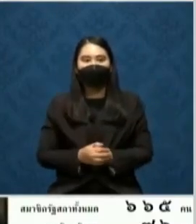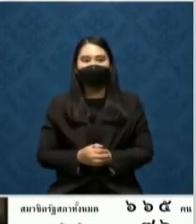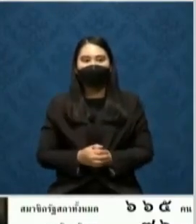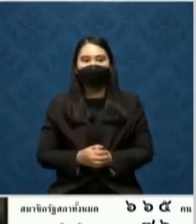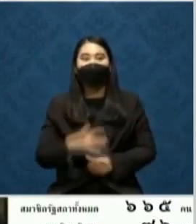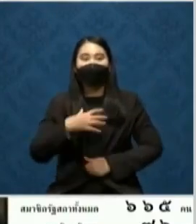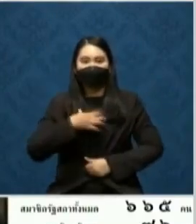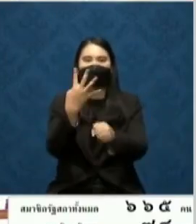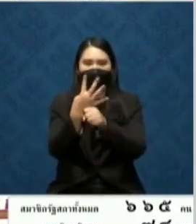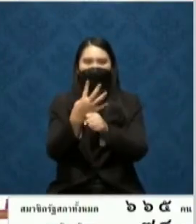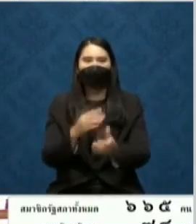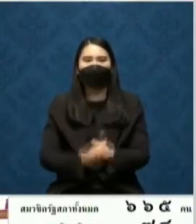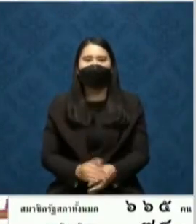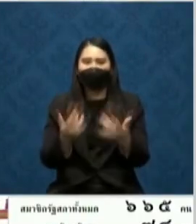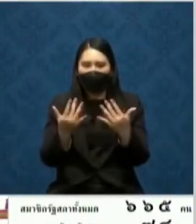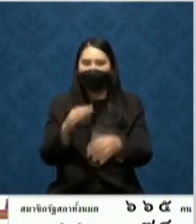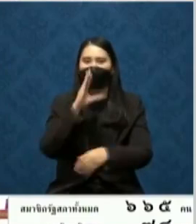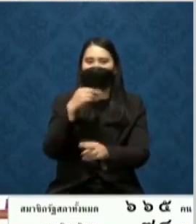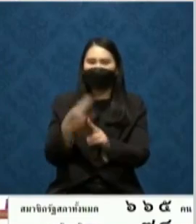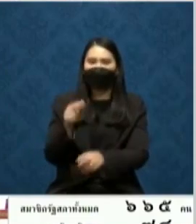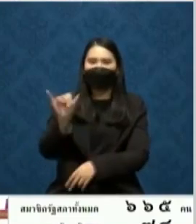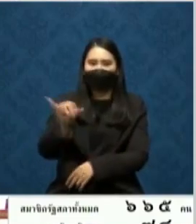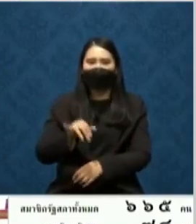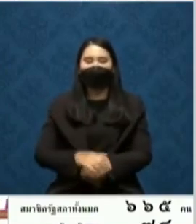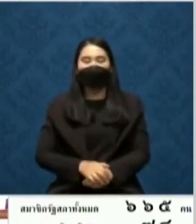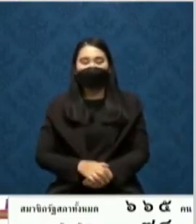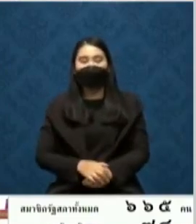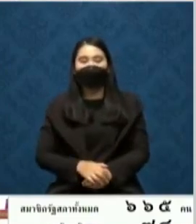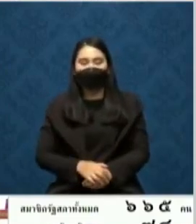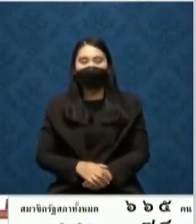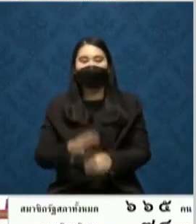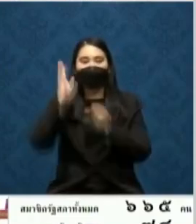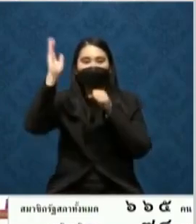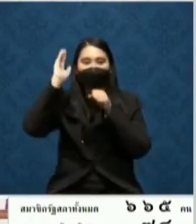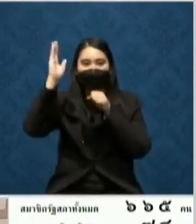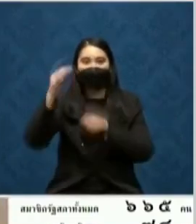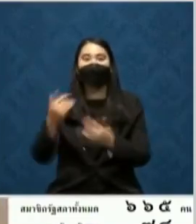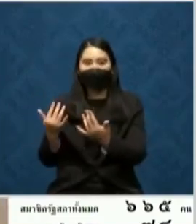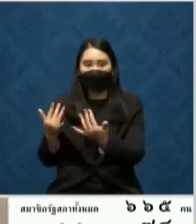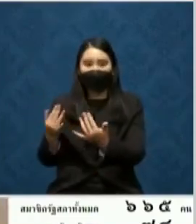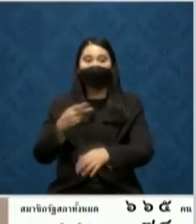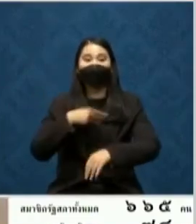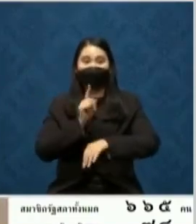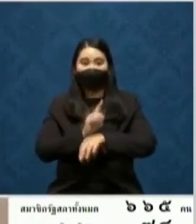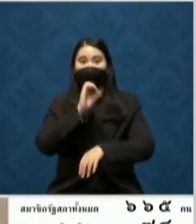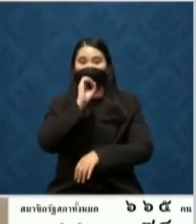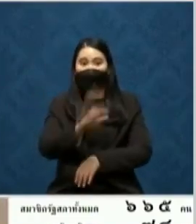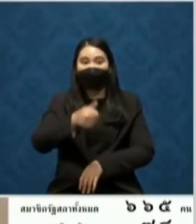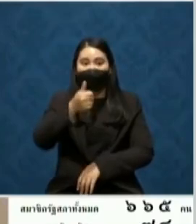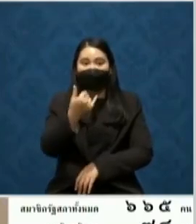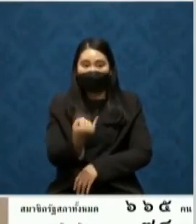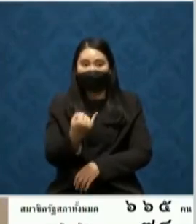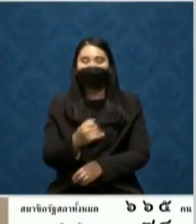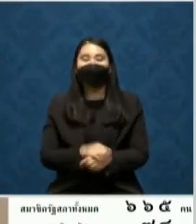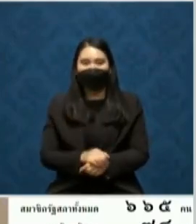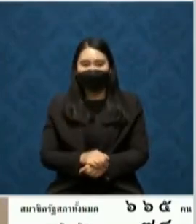ลือเกินว่าสำเร็จเสร็จแน่นอนเพราะสวเองก็ตั้งใจที ่ จะผลักดันเรื่องนี้ในฐานะที่เป็นคนดูแลเรื่อง